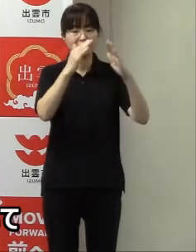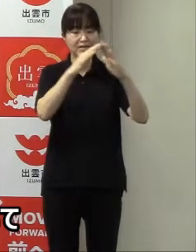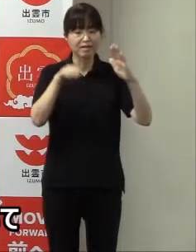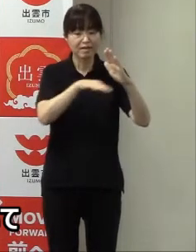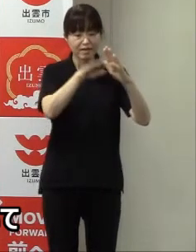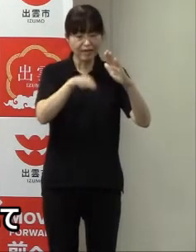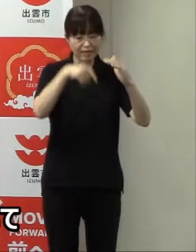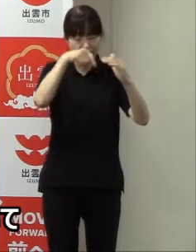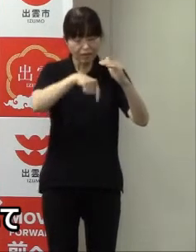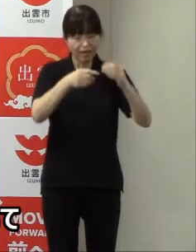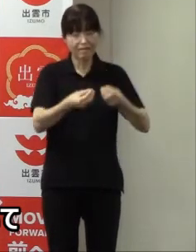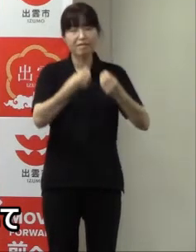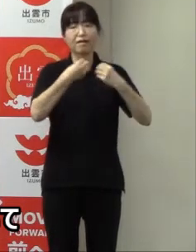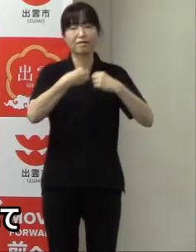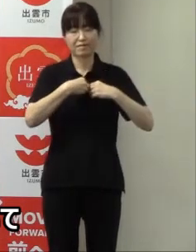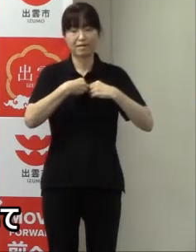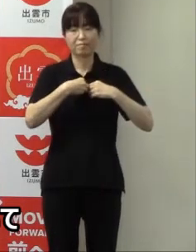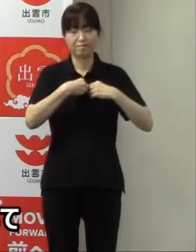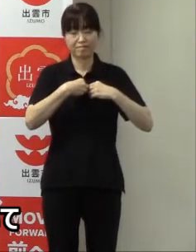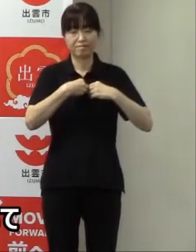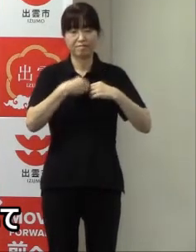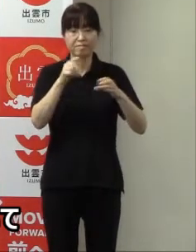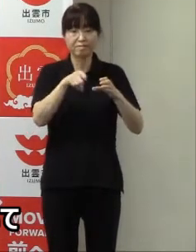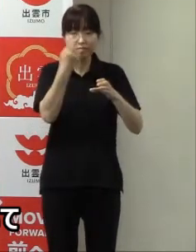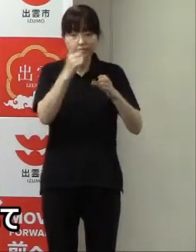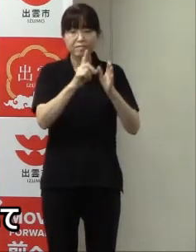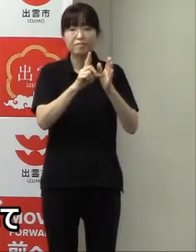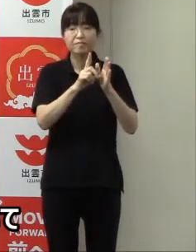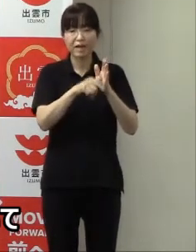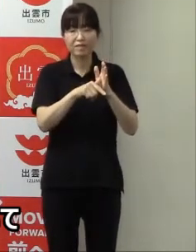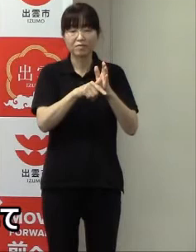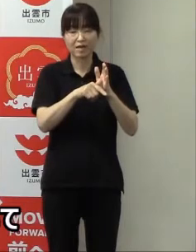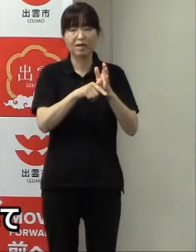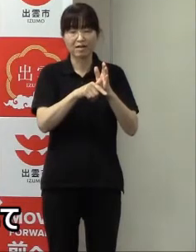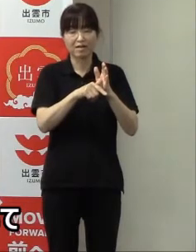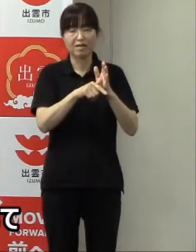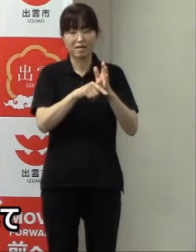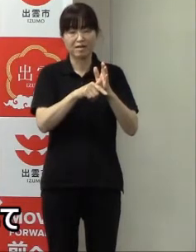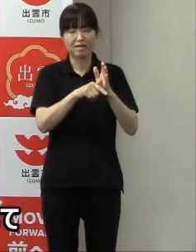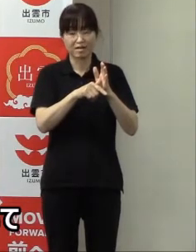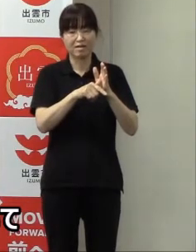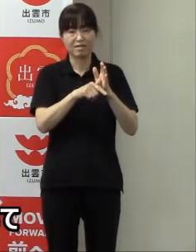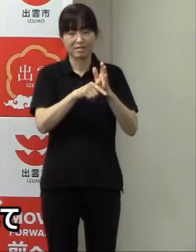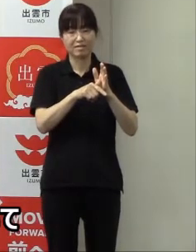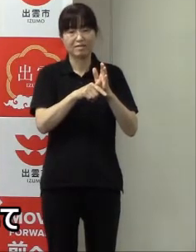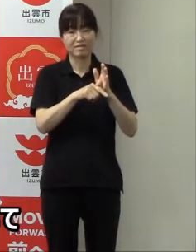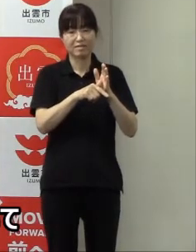内に感染者がいらっしゃる出た場合はですね、多くの場合家庭内の感染